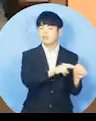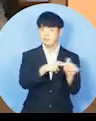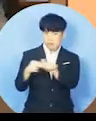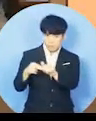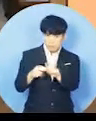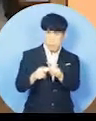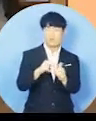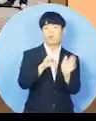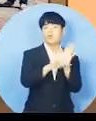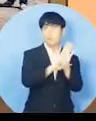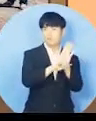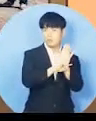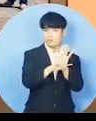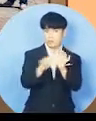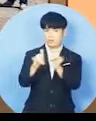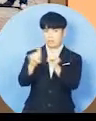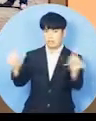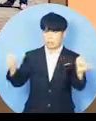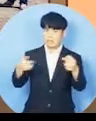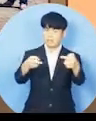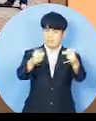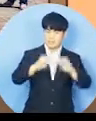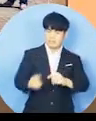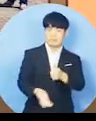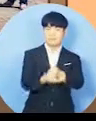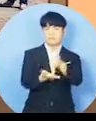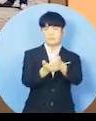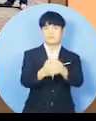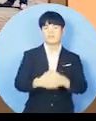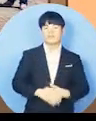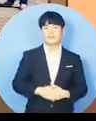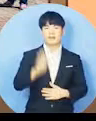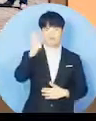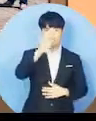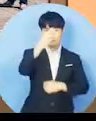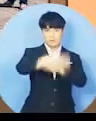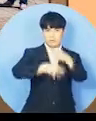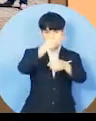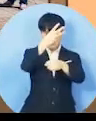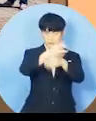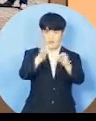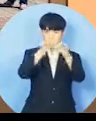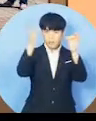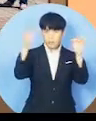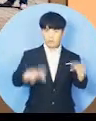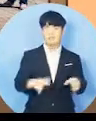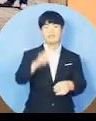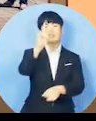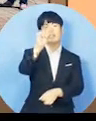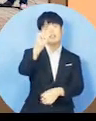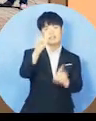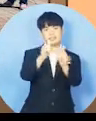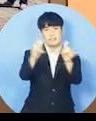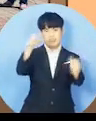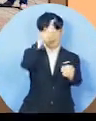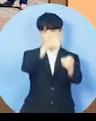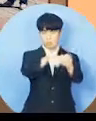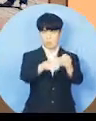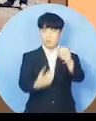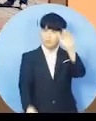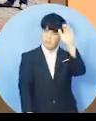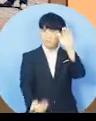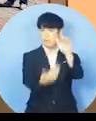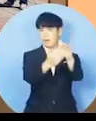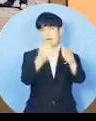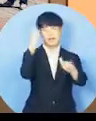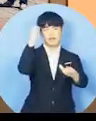해소하고 장기 기증에 대한 정보 제공과 지역사회 참여를 유도하기 위해 마련됐는데요. 앞으로 3년 동안 장기 등록 만